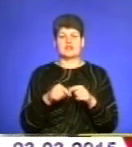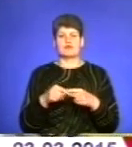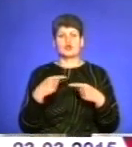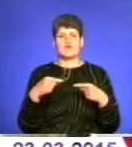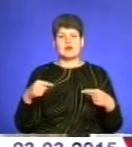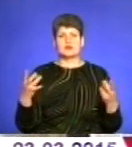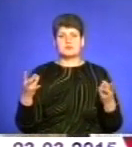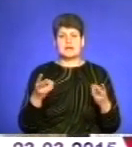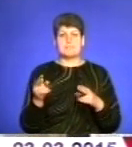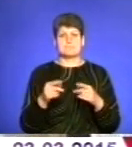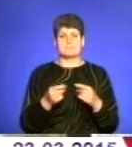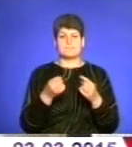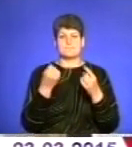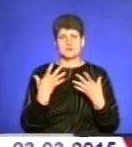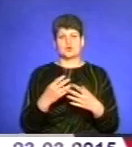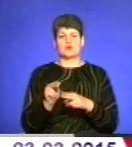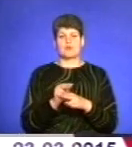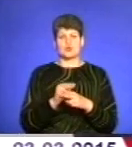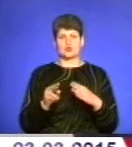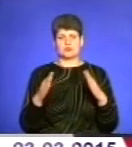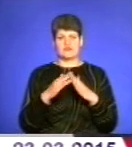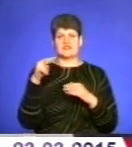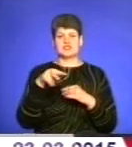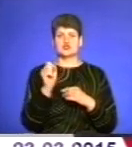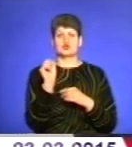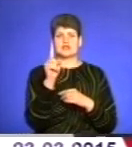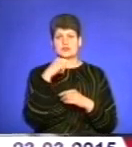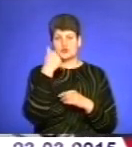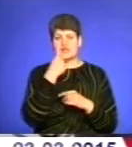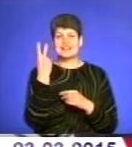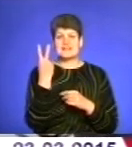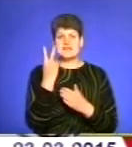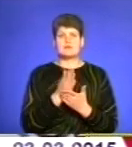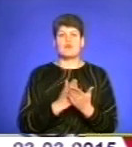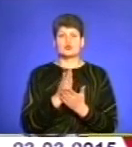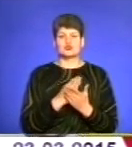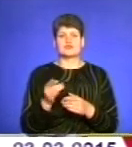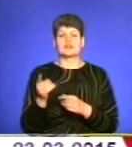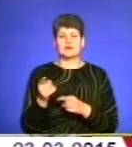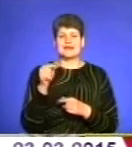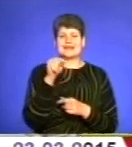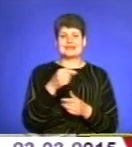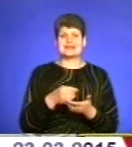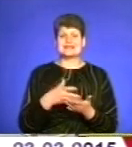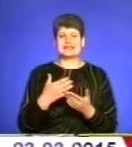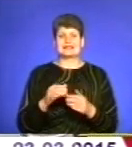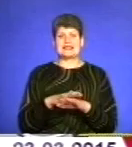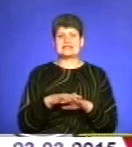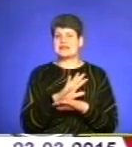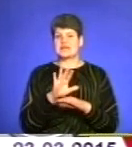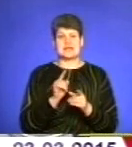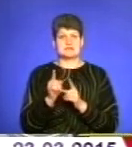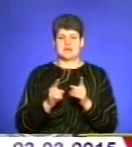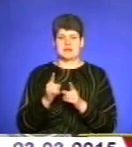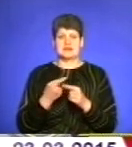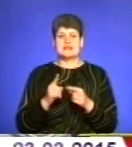для поточного ремонту у будинках. З 2011 року дві послуги в Тернополі, їхня ціна для населення не змінювалася.